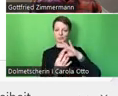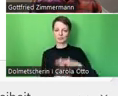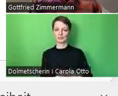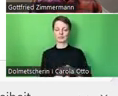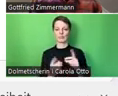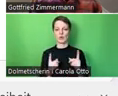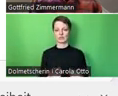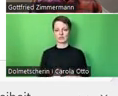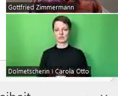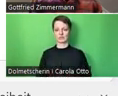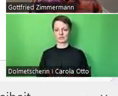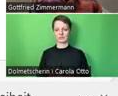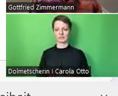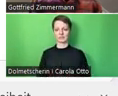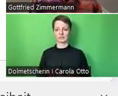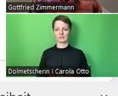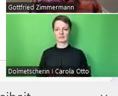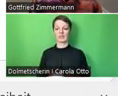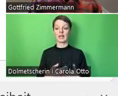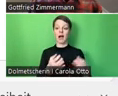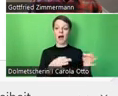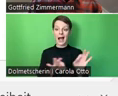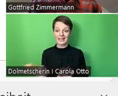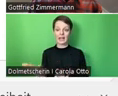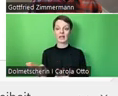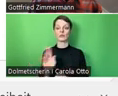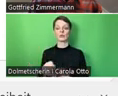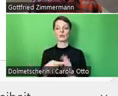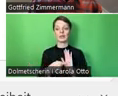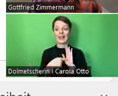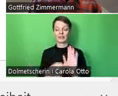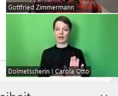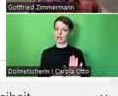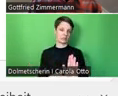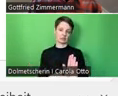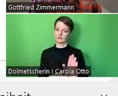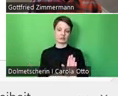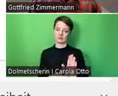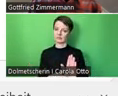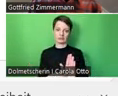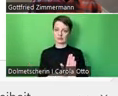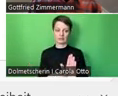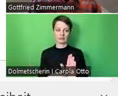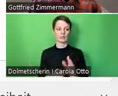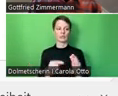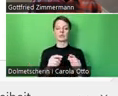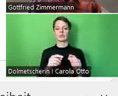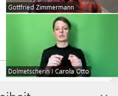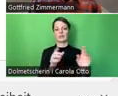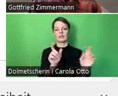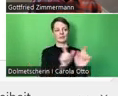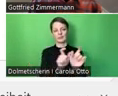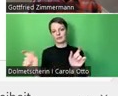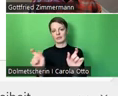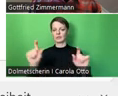nicht sagen, hier Einleitung und dann die Hinweise, die mache ich einfach eine Ebene tiefer, also